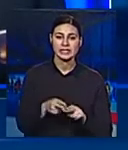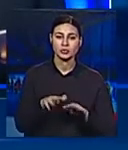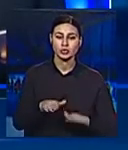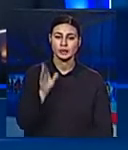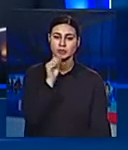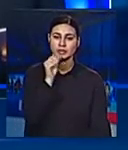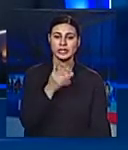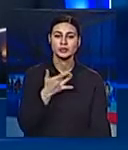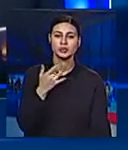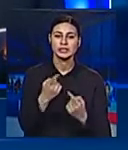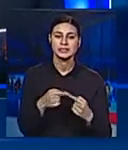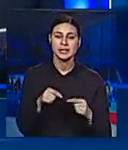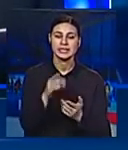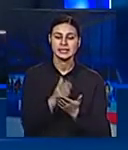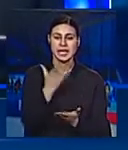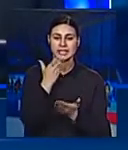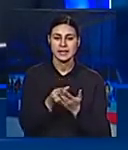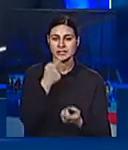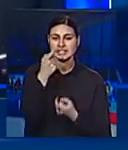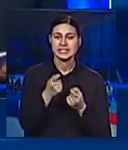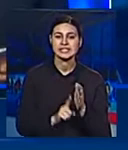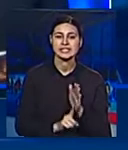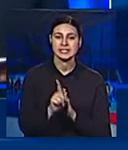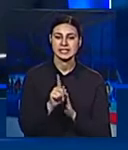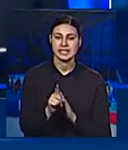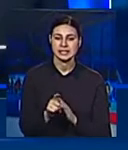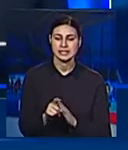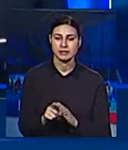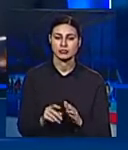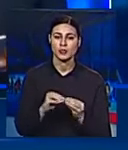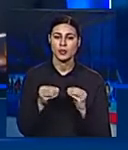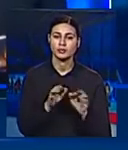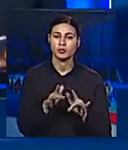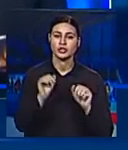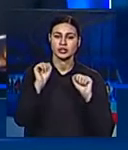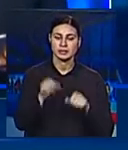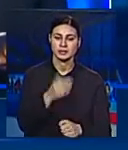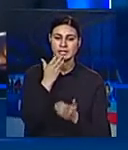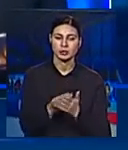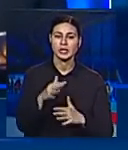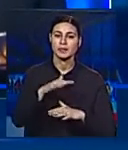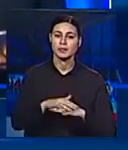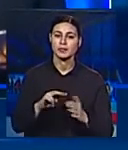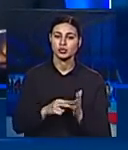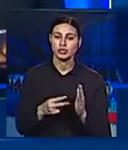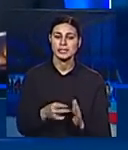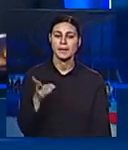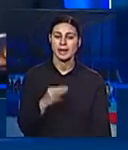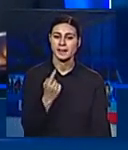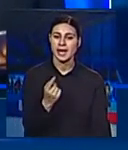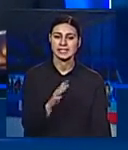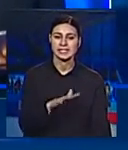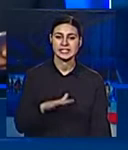როდესაც მუნიციპალიტეტებს აქვს ძირითადი საბაზისო ინფრასტრუქტურული პრობლემების მოგვარების შესაძლებლობა საკუთარი ბიუჯეტიდან, მაგრამ არც